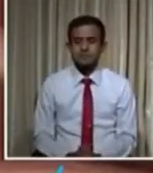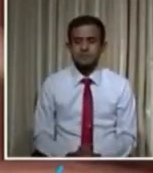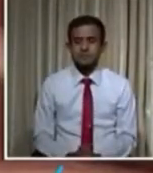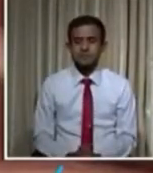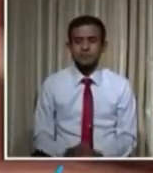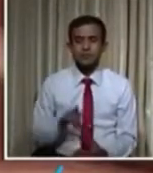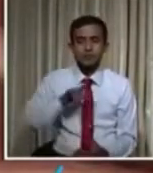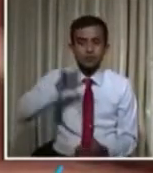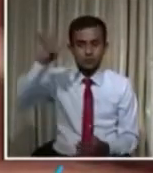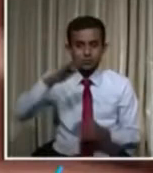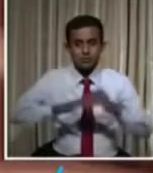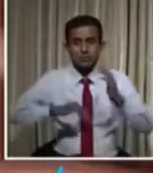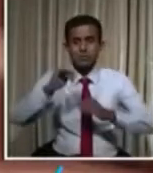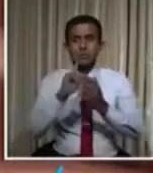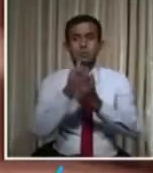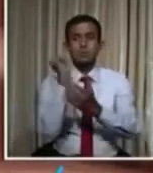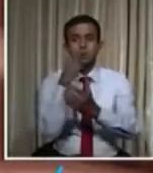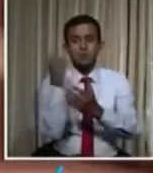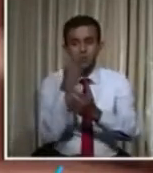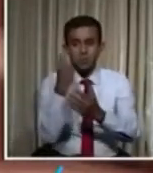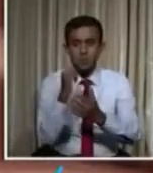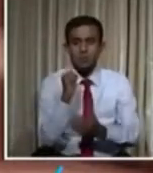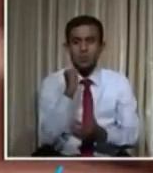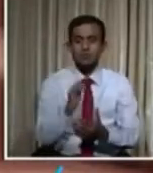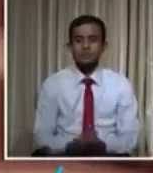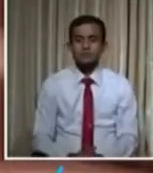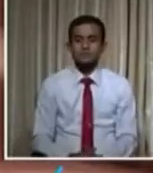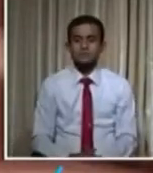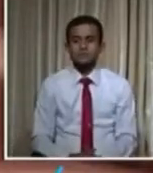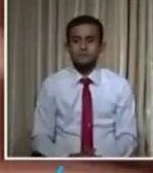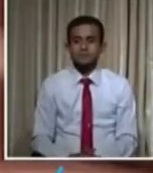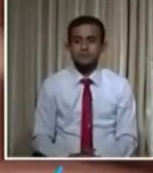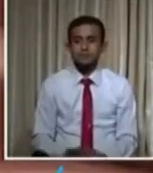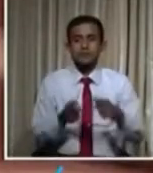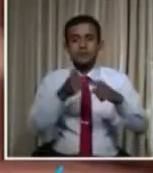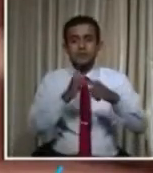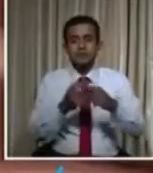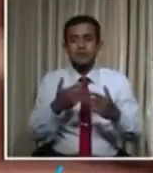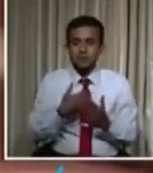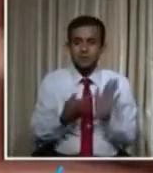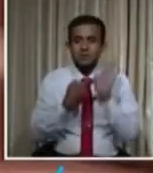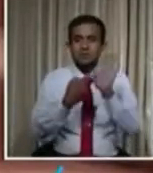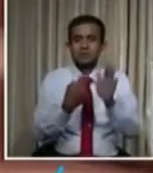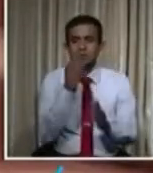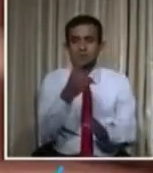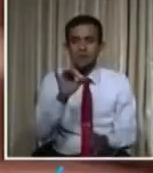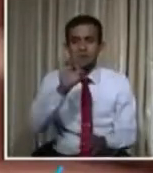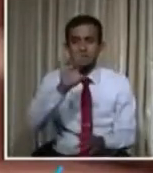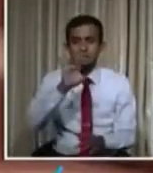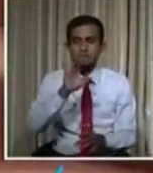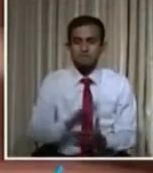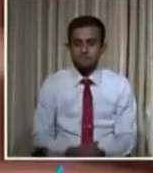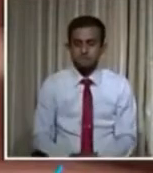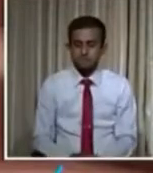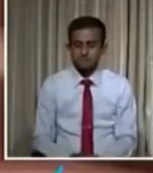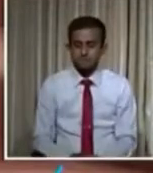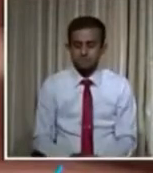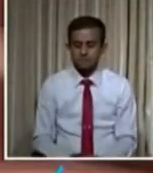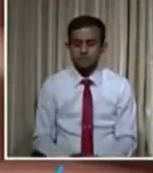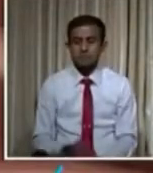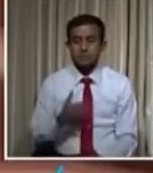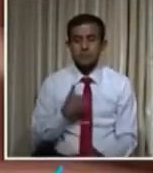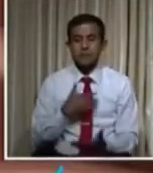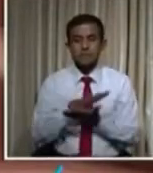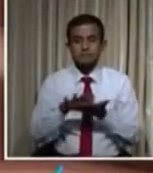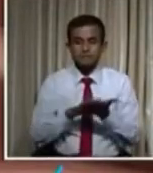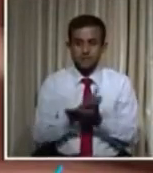ගුවන් යාන පාවිච්චි කරපු හැටි, හෙලිකොප්ටර් පාවිච්චි කරපු හැටි. ඒවට ආදර්ශයක් මම දුන්නා මම 2015 ඉඳලා. මම ඒක